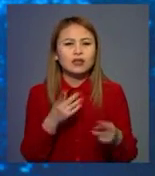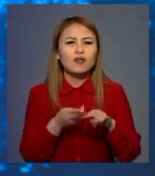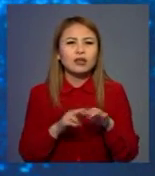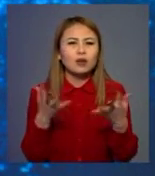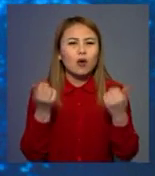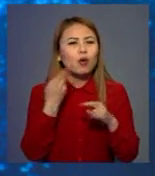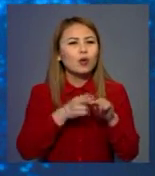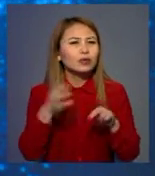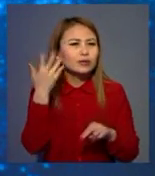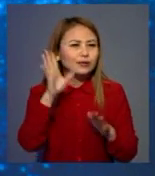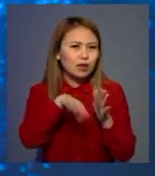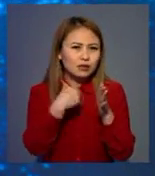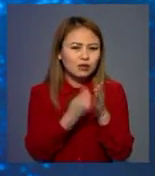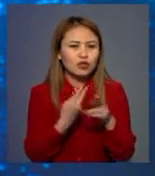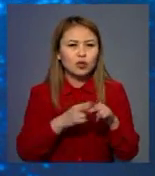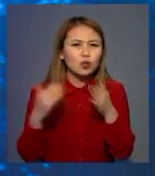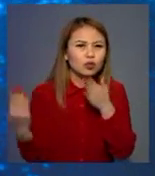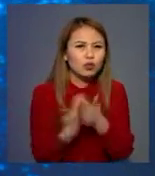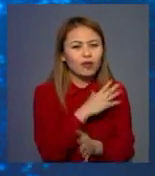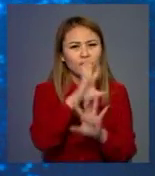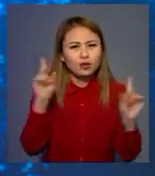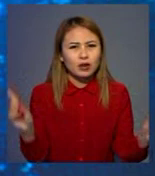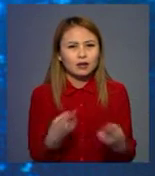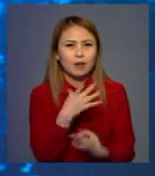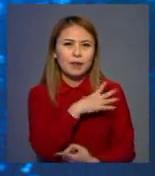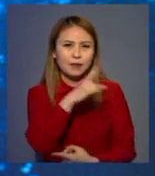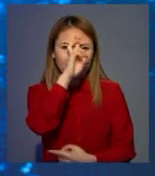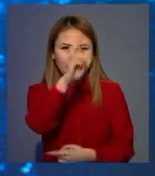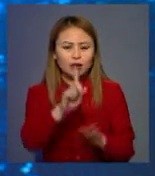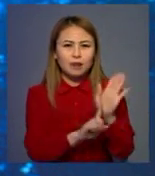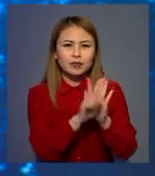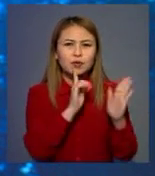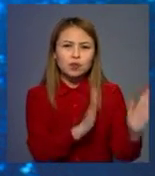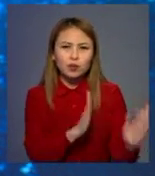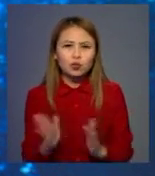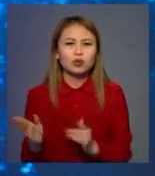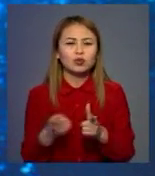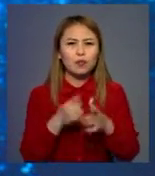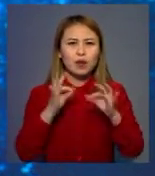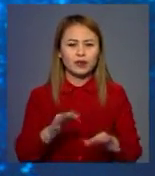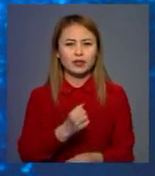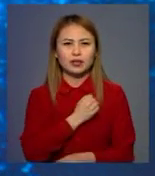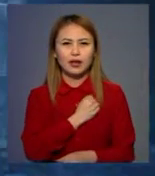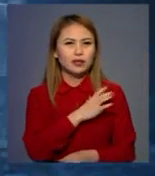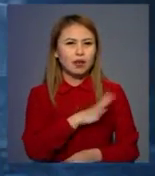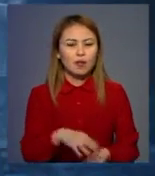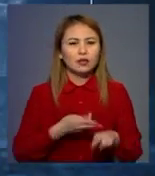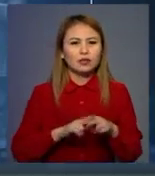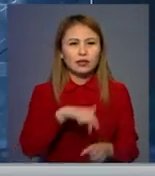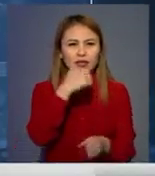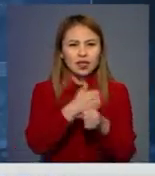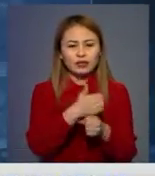тәуелсіздік алған тұстан бері ол барлығын жаңадан бастауға мәжбүр болды. Мемлекетті қалыптастыру жолында аянбат. Оның басшылық